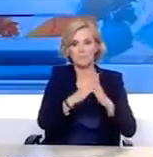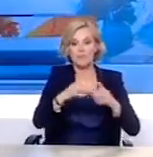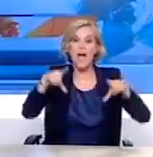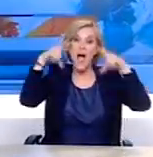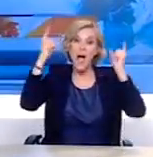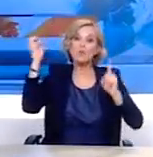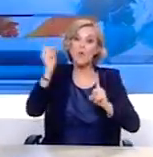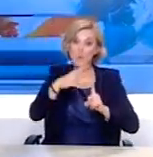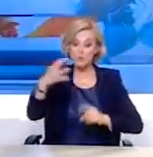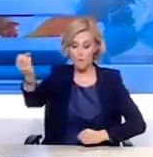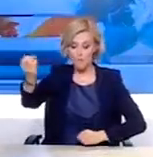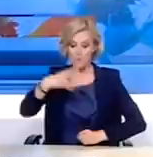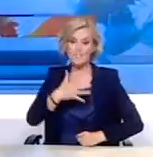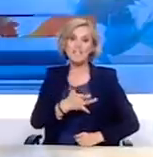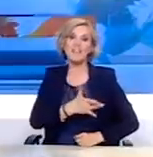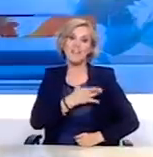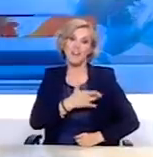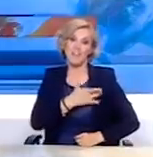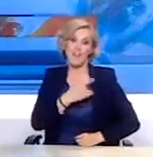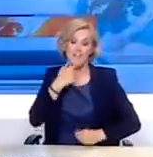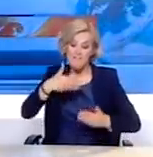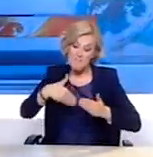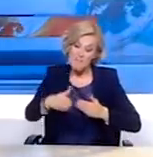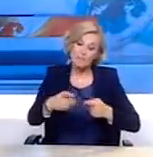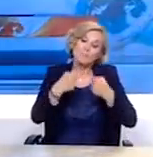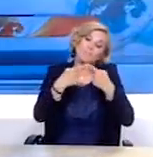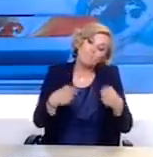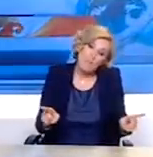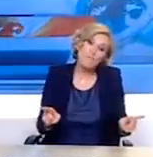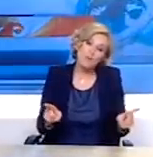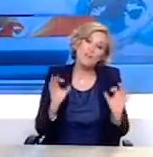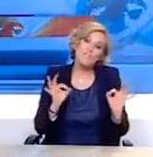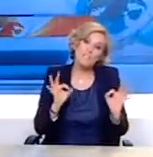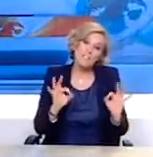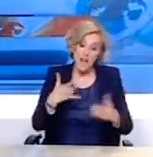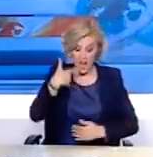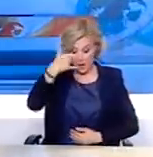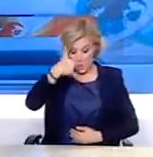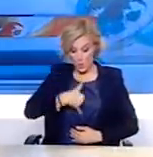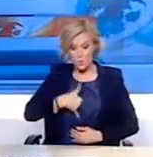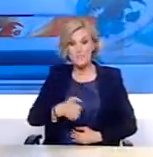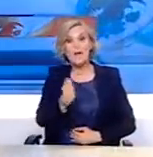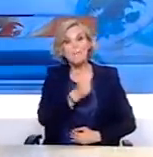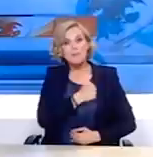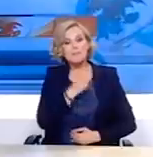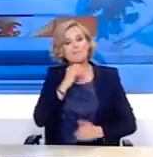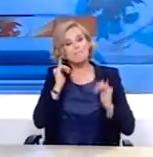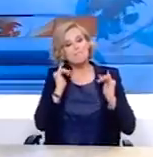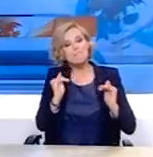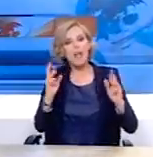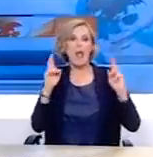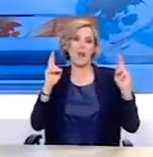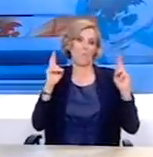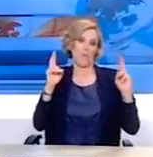Φως φωτίζει τις καρδιές όλων μας. Φέτος με ένα διαφορετικό τρόπο, όπως με την ουσία της πίστης μας, να παραμένει η ίδια και το αίσθημα ελπίδας